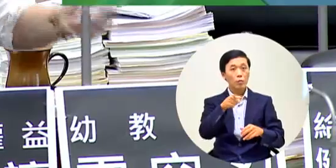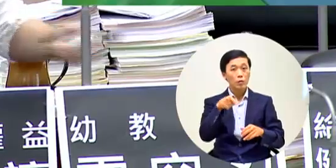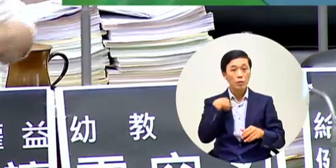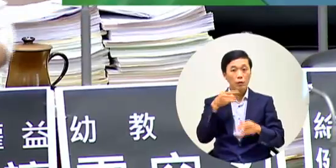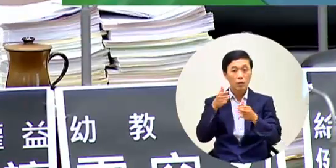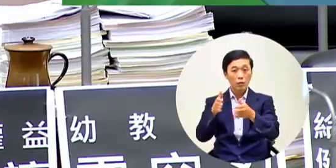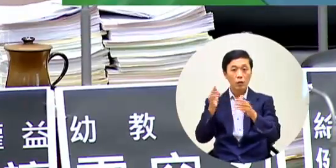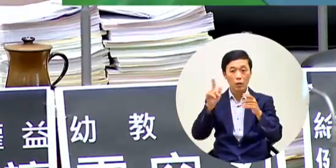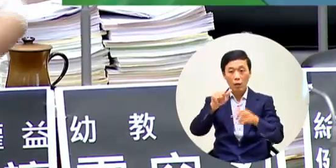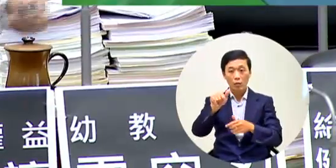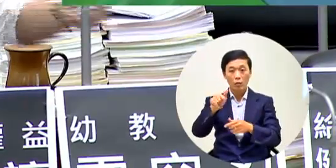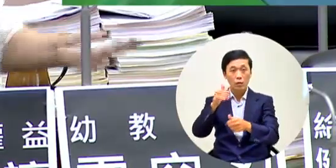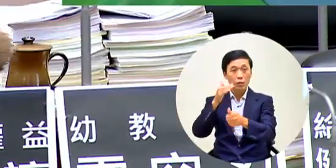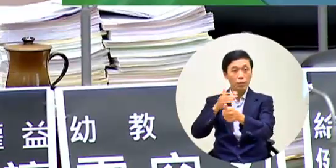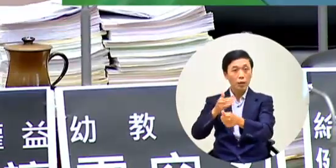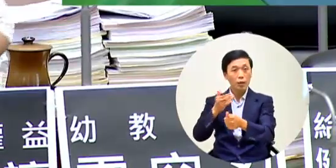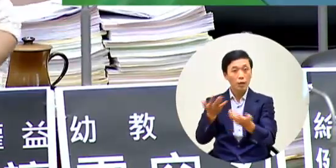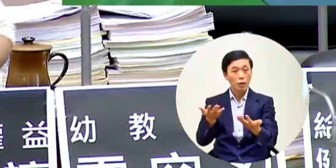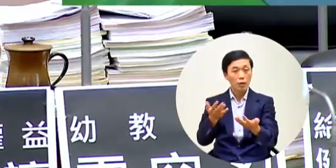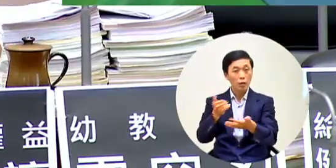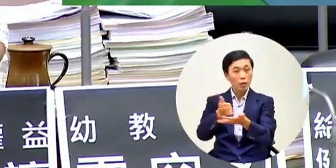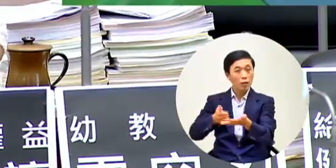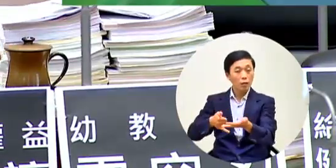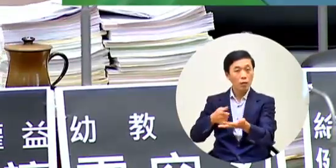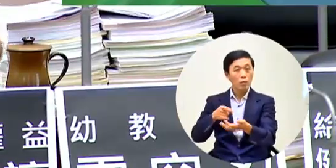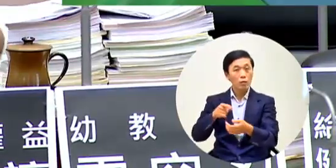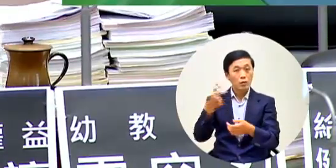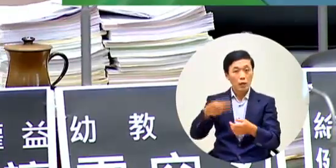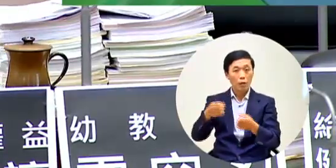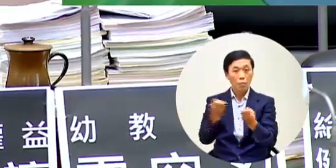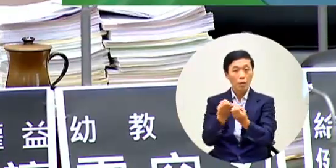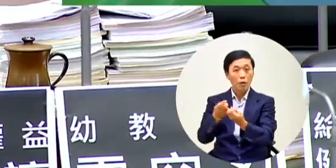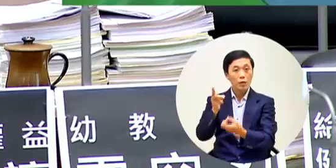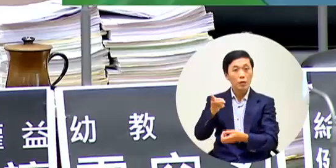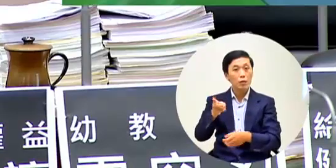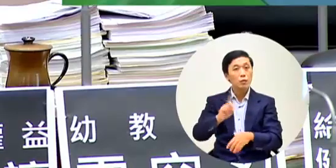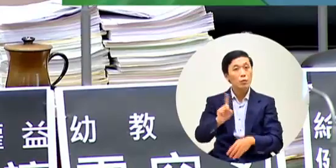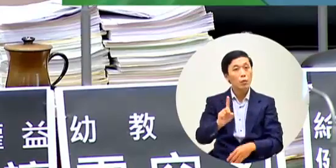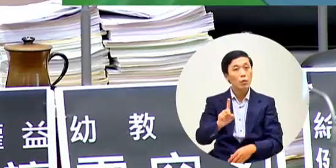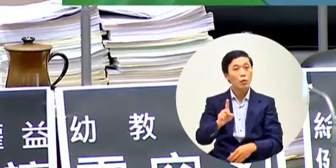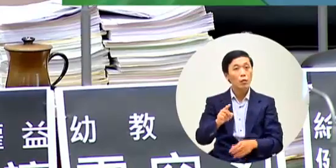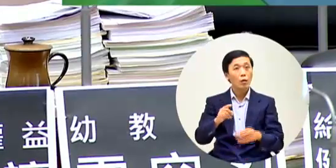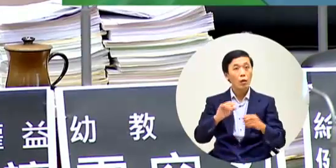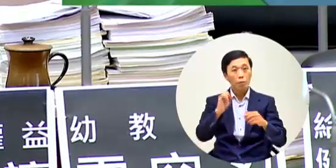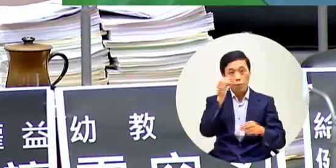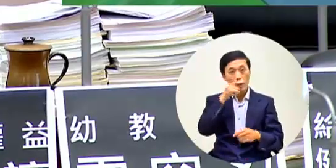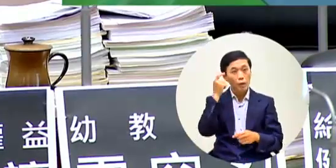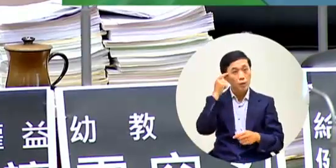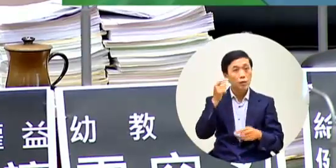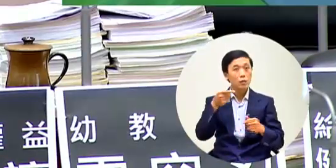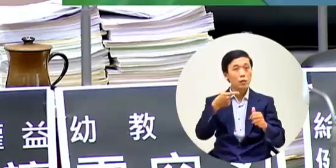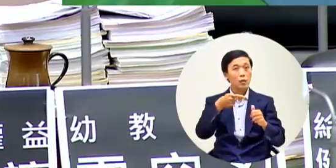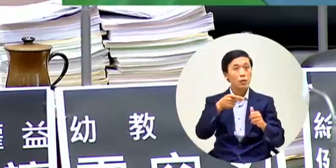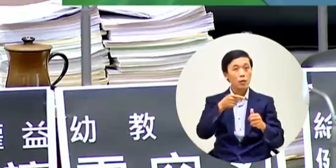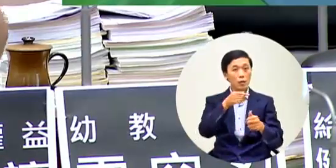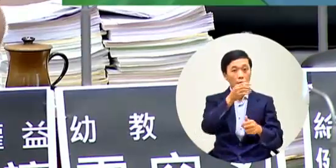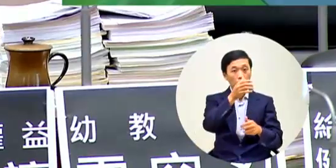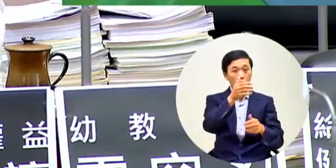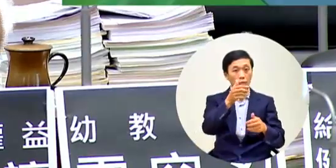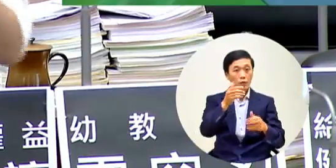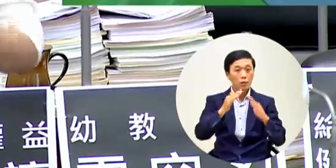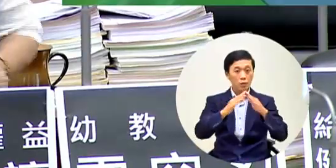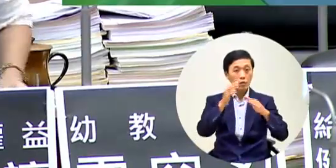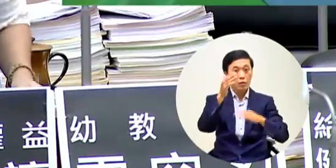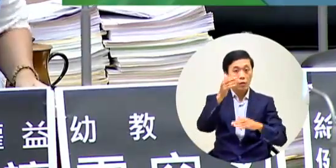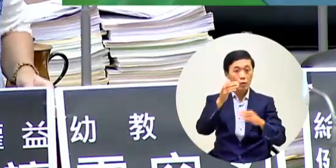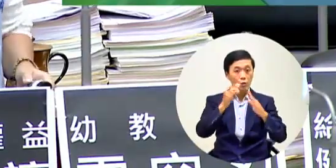吗？那你们还要什么？为什么还会有这样子的状况？不好意思，市长、教育局长、社会局长，请你们三位同时站起来，